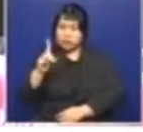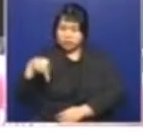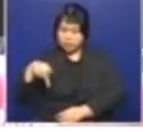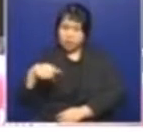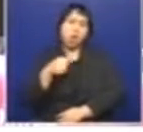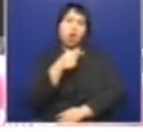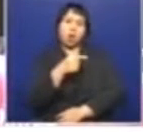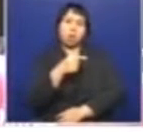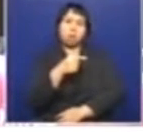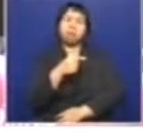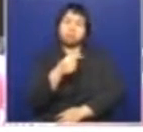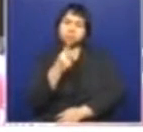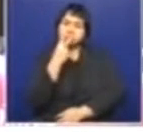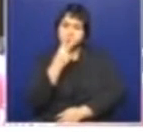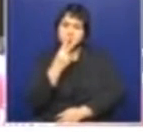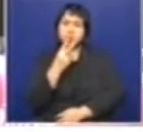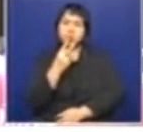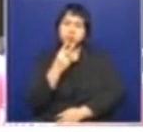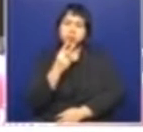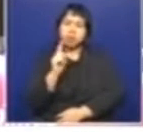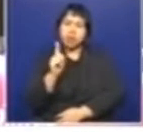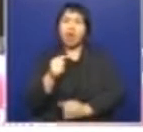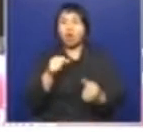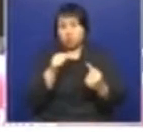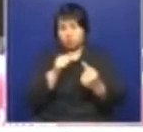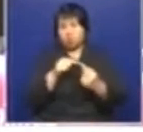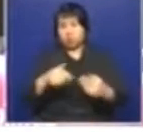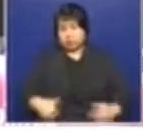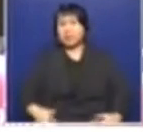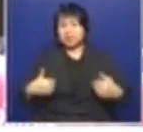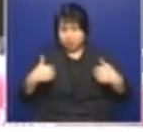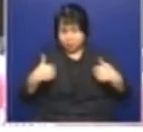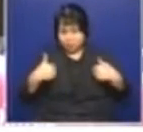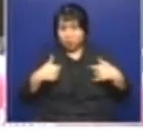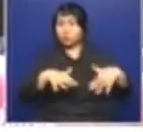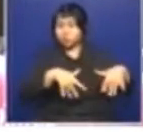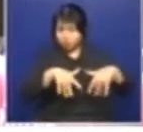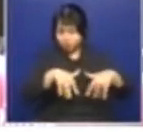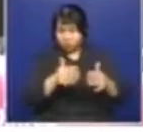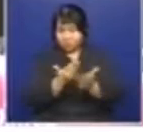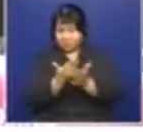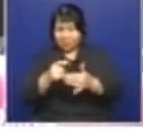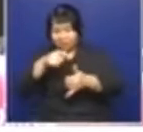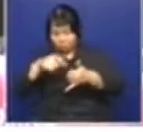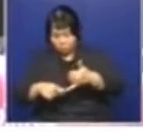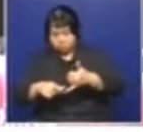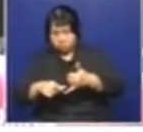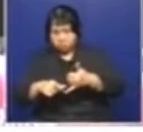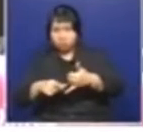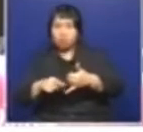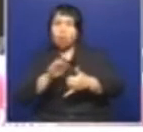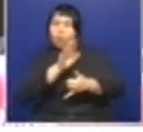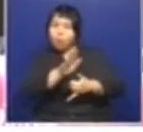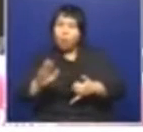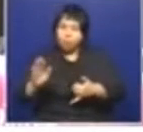สำคัญที่สุดต้องดูสภาพความเป็นอยู่ดูคุณภาพชีวิตดูรายได้ต่อหัวของประชากรแต่ละประเทศถ้